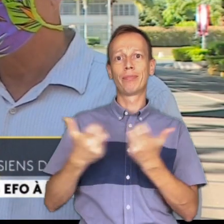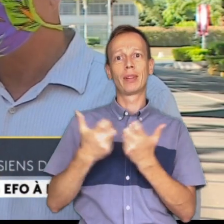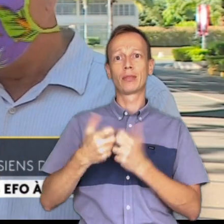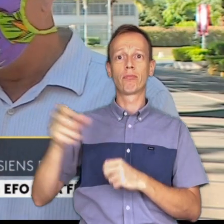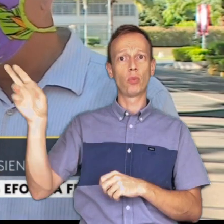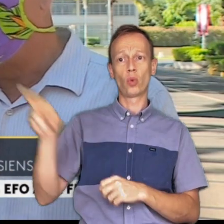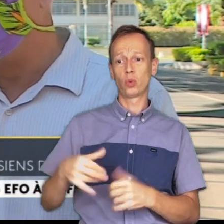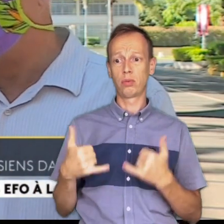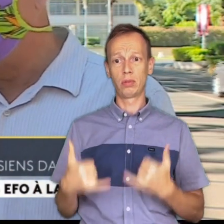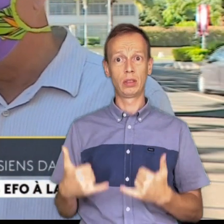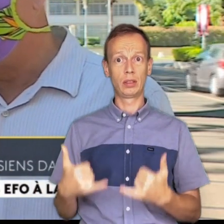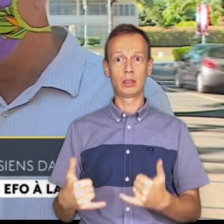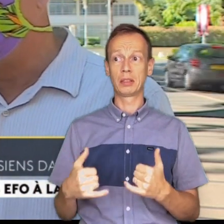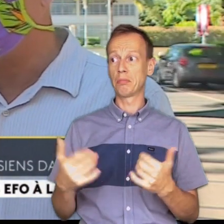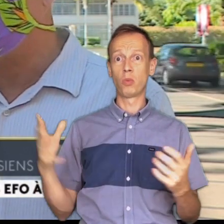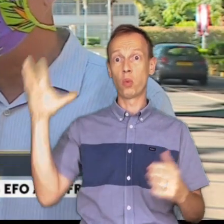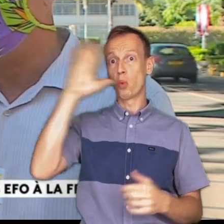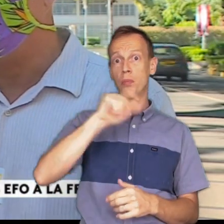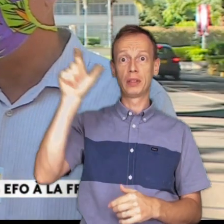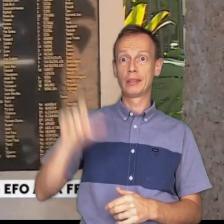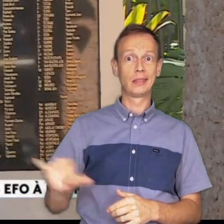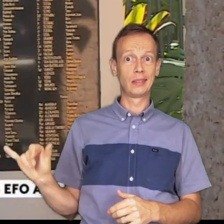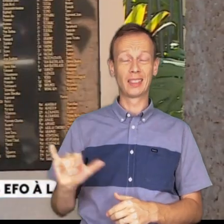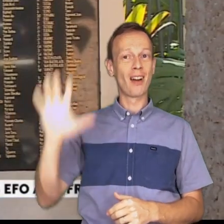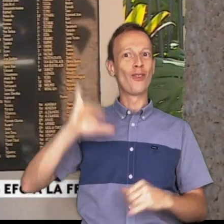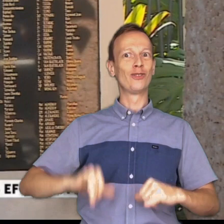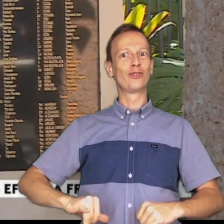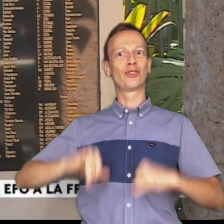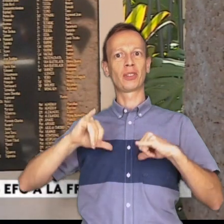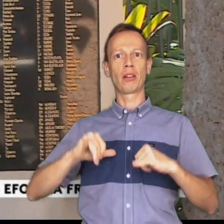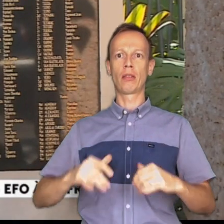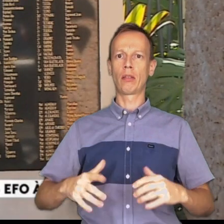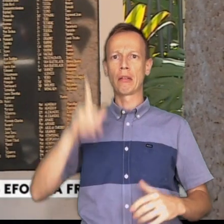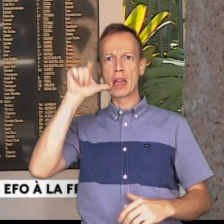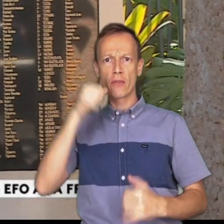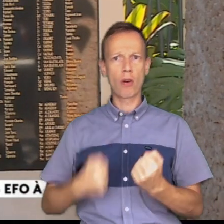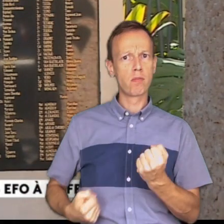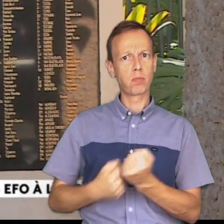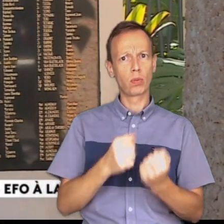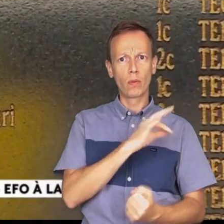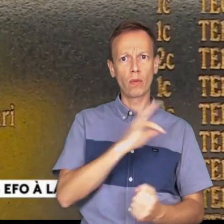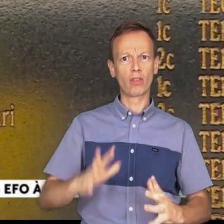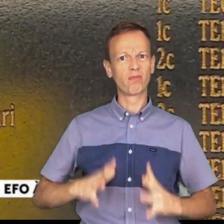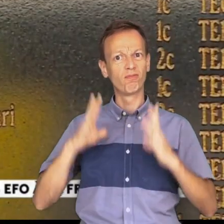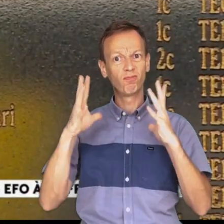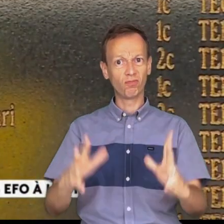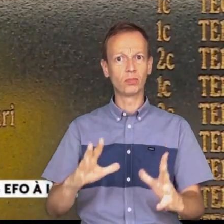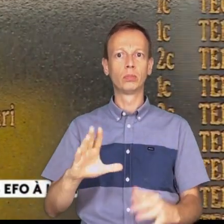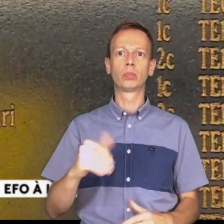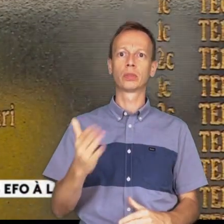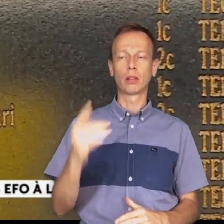revenus, sont tombés dans l'anonymat. Il faut se rappeler, ils étaient jeunes, il faut se rappeler donc leur